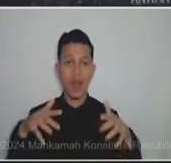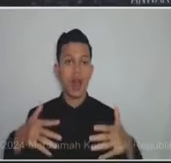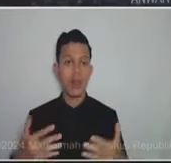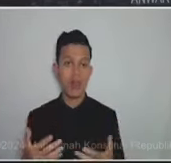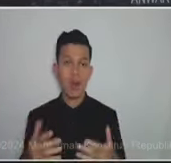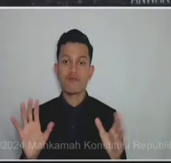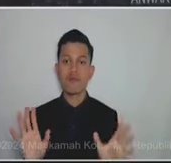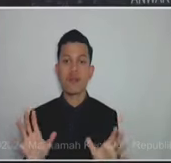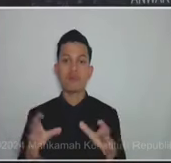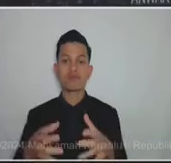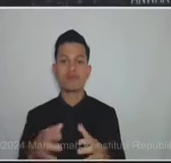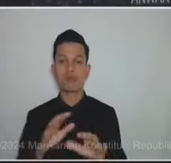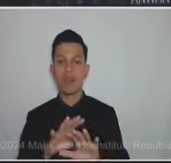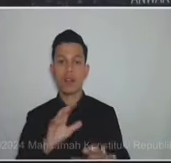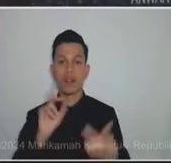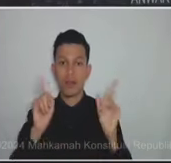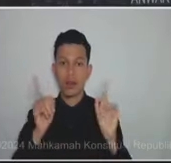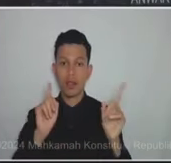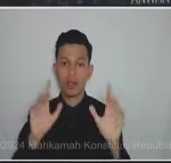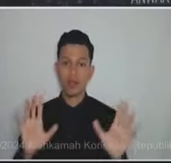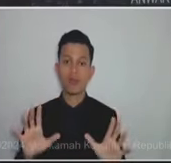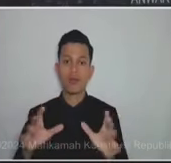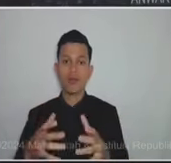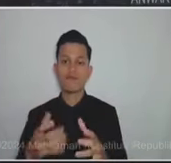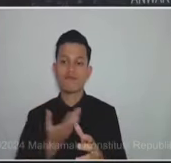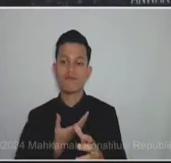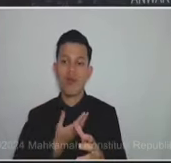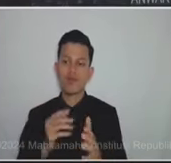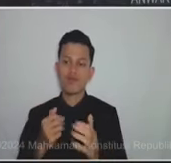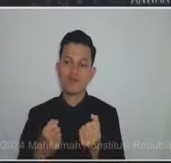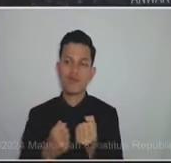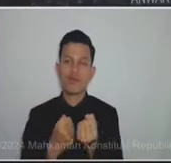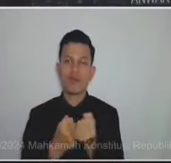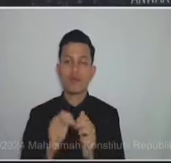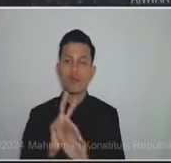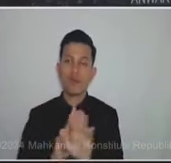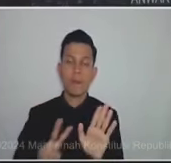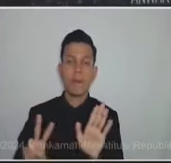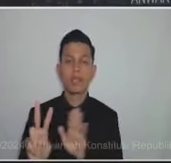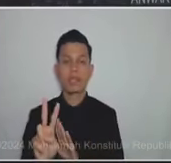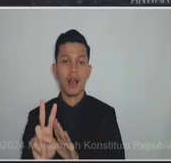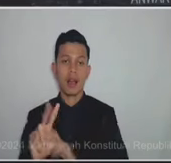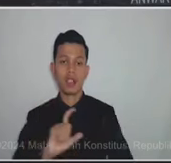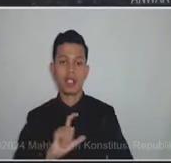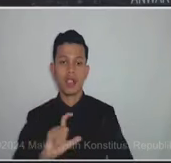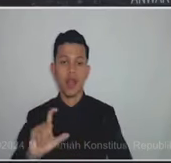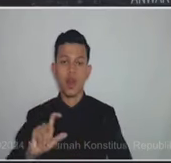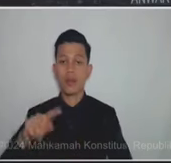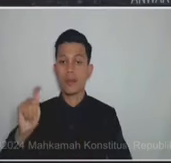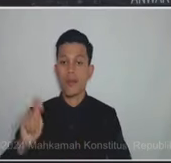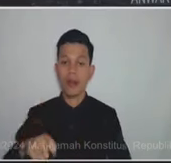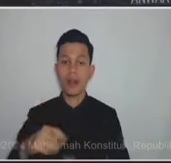gabungan partai politik mengusulkan Pasangan calon menggunakan